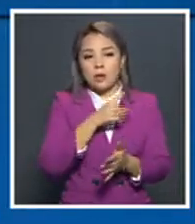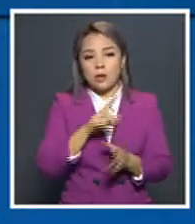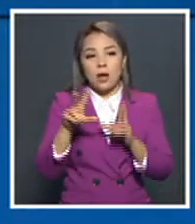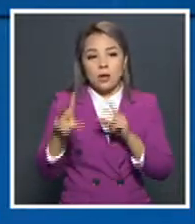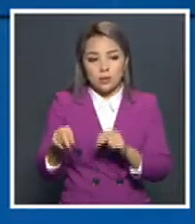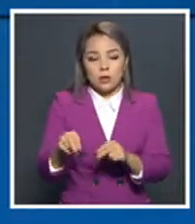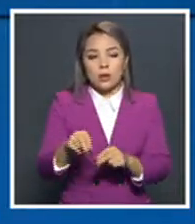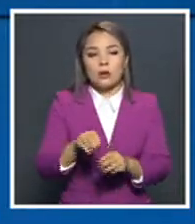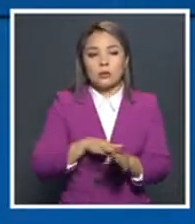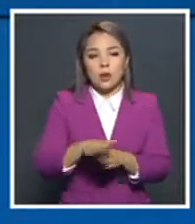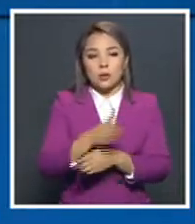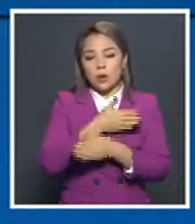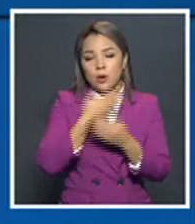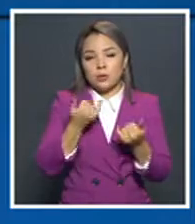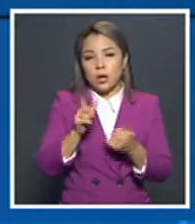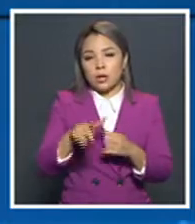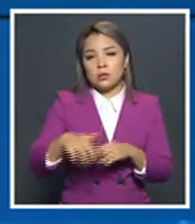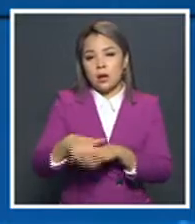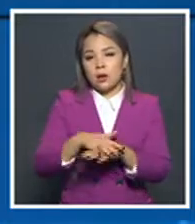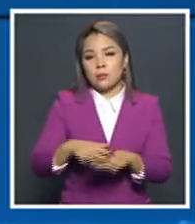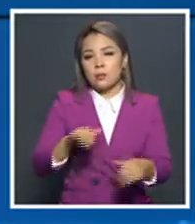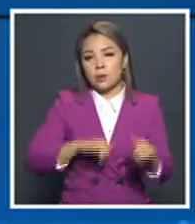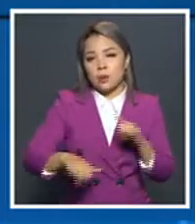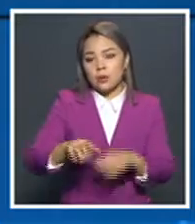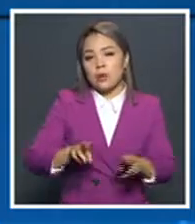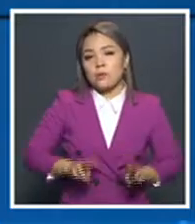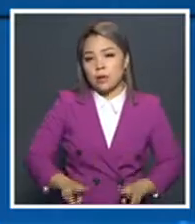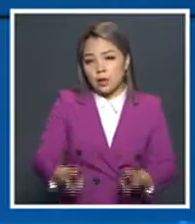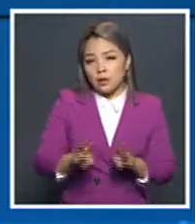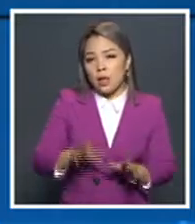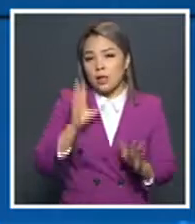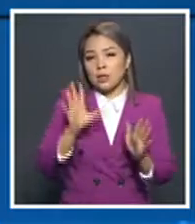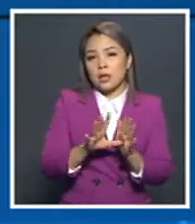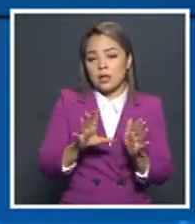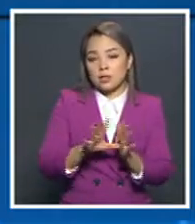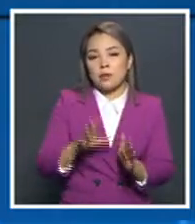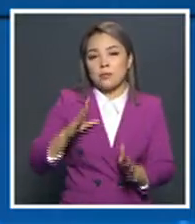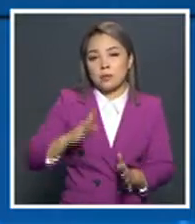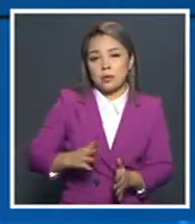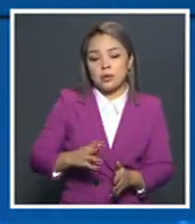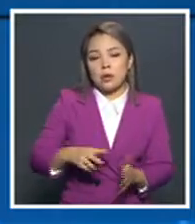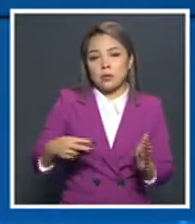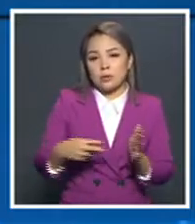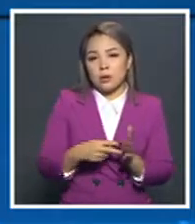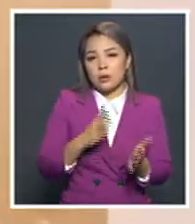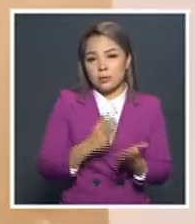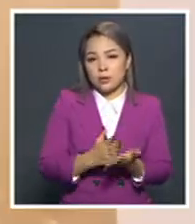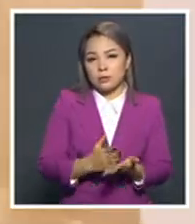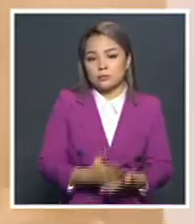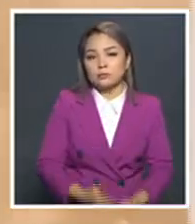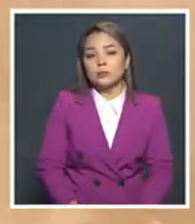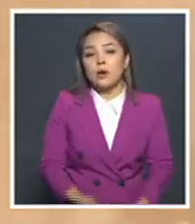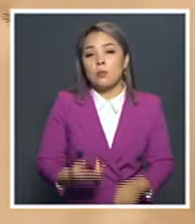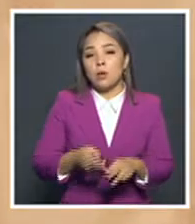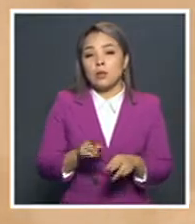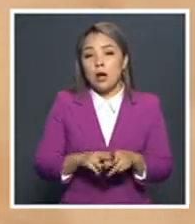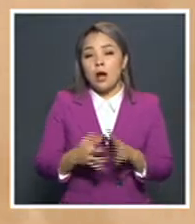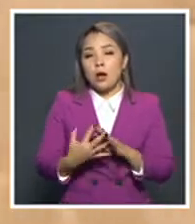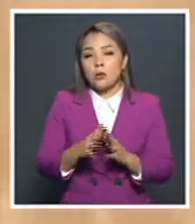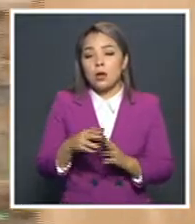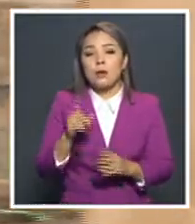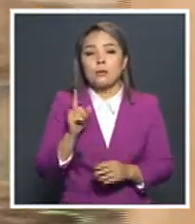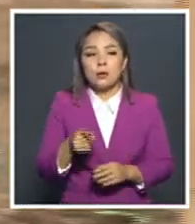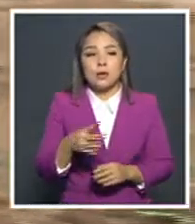уәделері орындалмады. Сондықтан халық амалсыз от жағып, электр пешін қосуға мәжбүр. Бұл ауылдан 1040 адамға